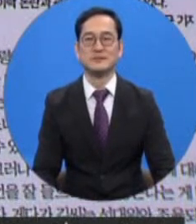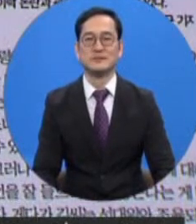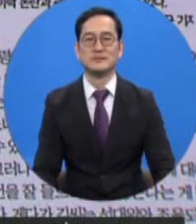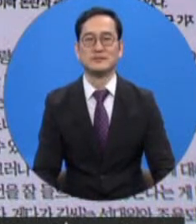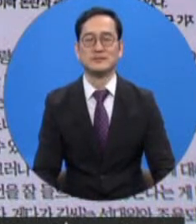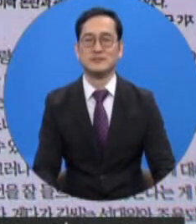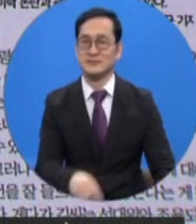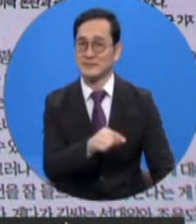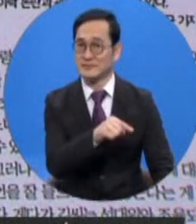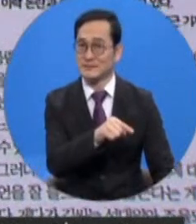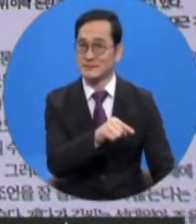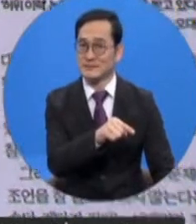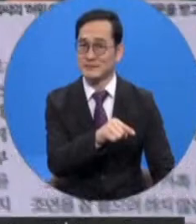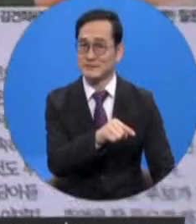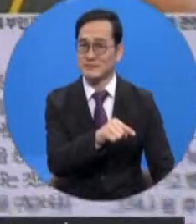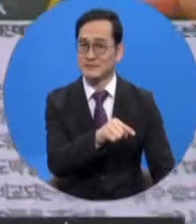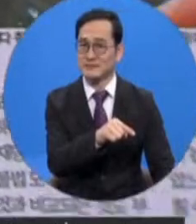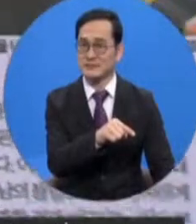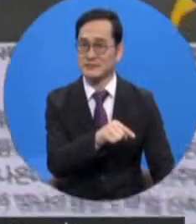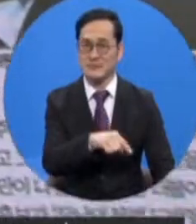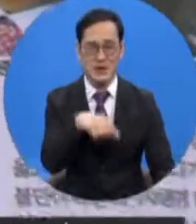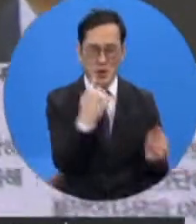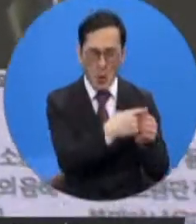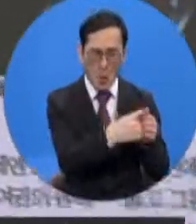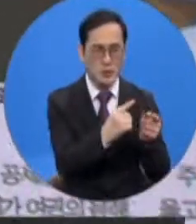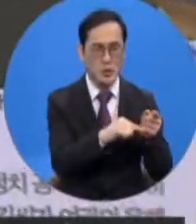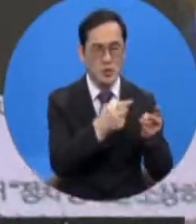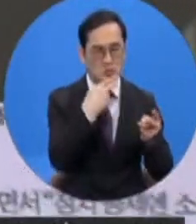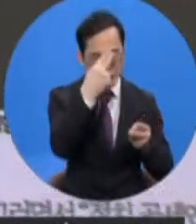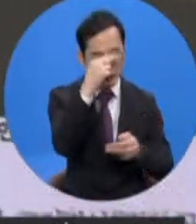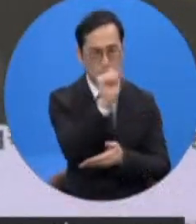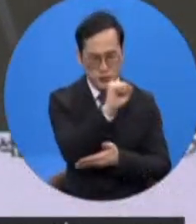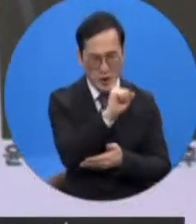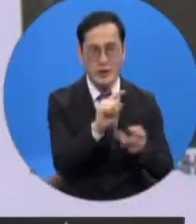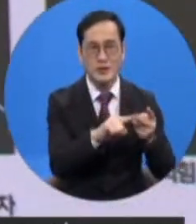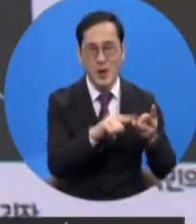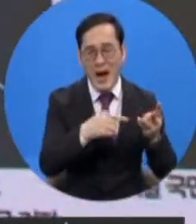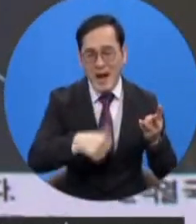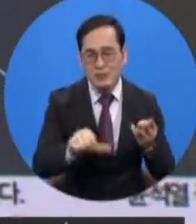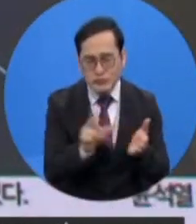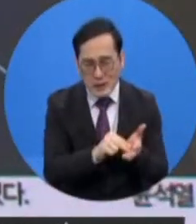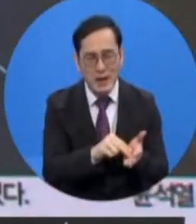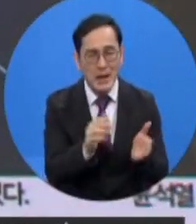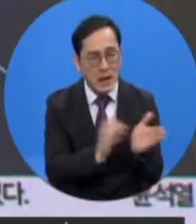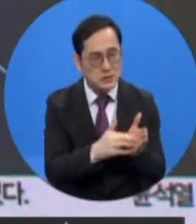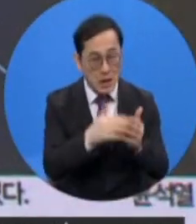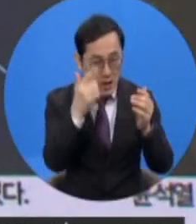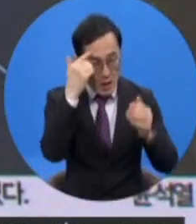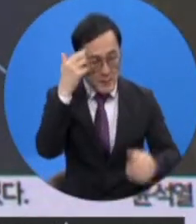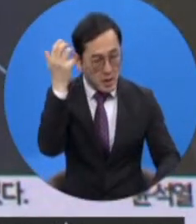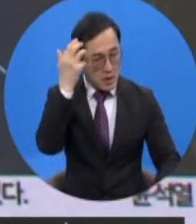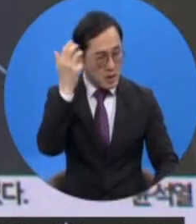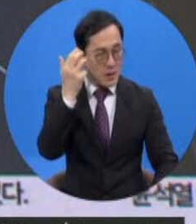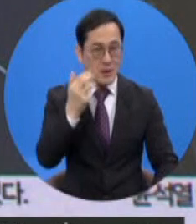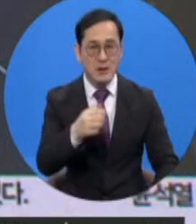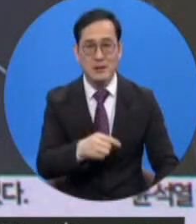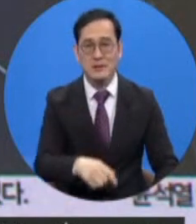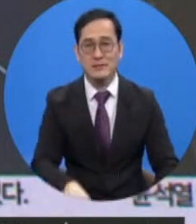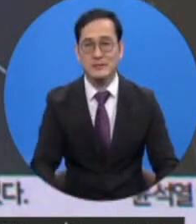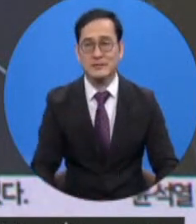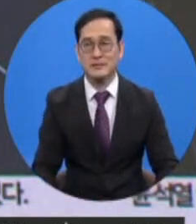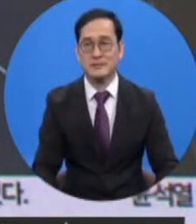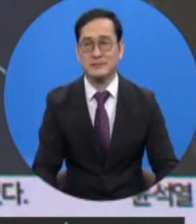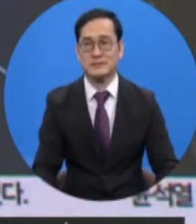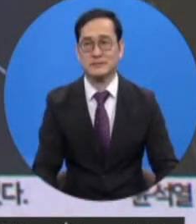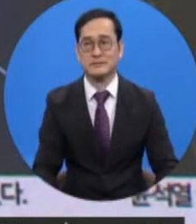이재명 후보는 욕설과 음주운전에 이어서 아들의 도덕적 문제에 대한 상처를 또 입게 됐다.